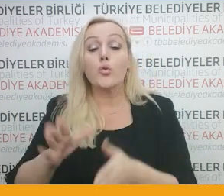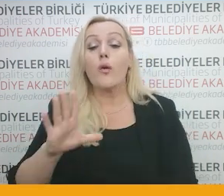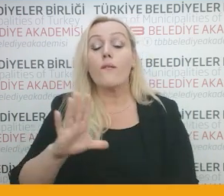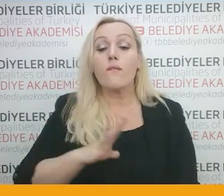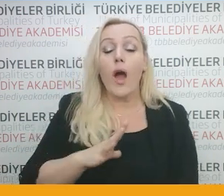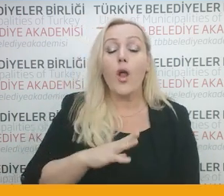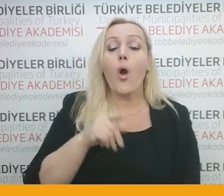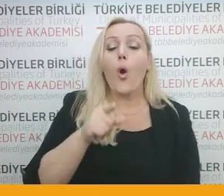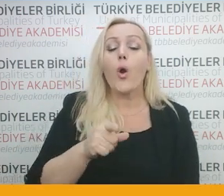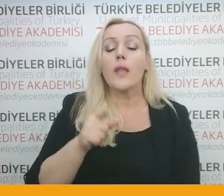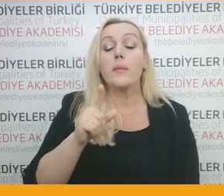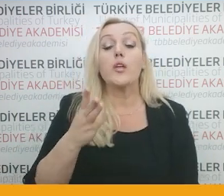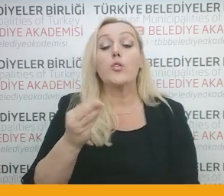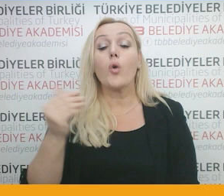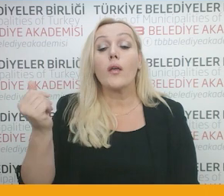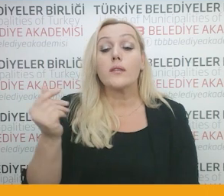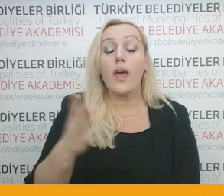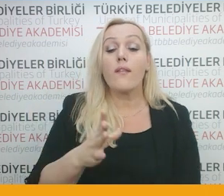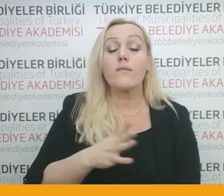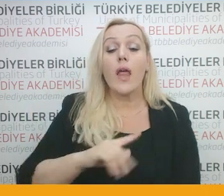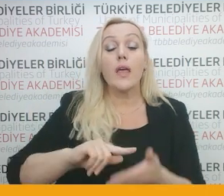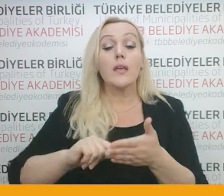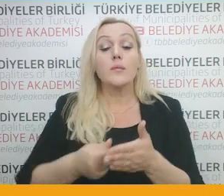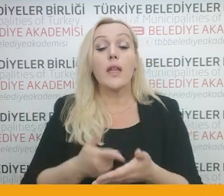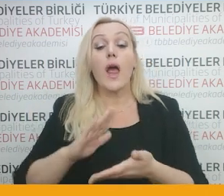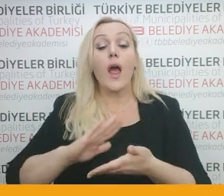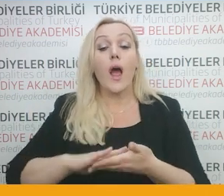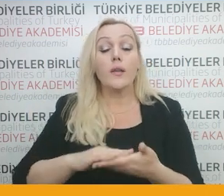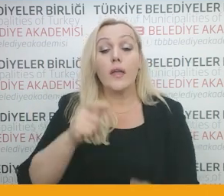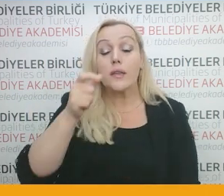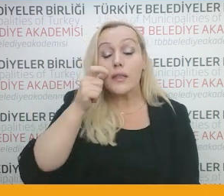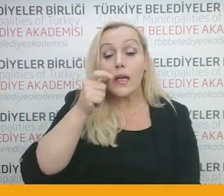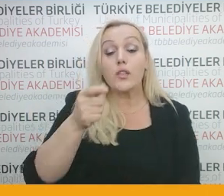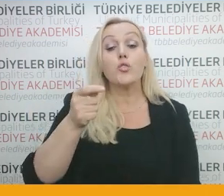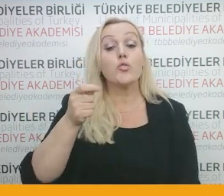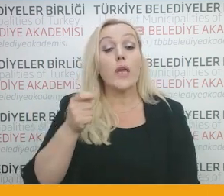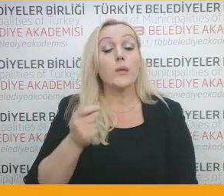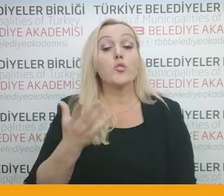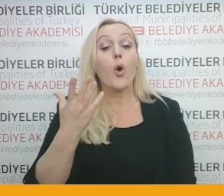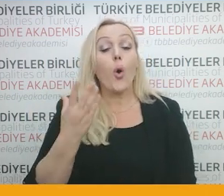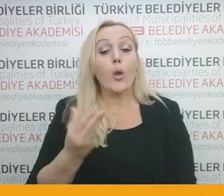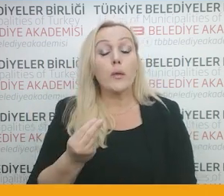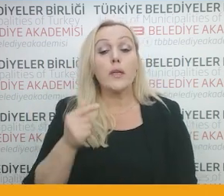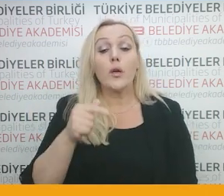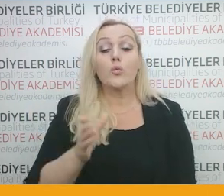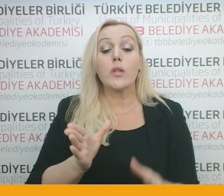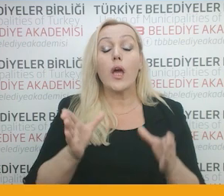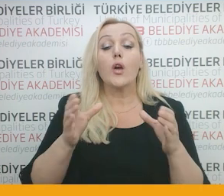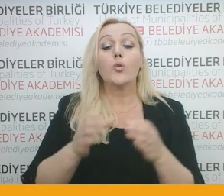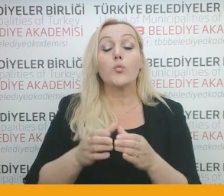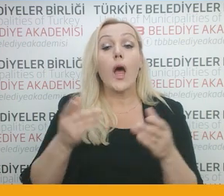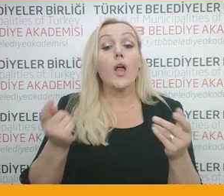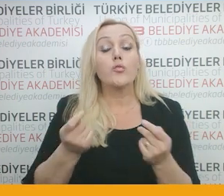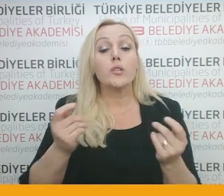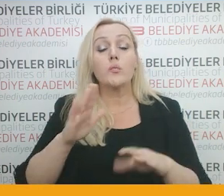var. Ödememeyi imzalayan gören arkadaşlarımızın dikkatini çekmiş olabilir. Burada kurumsal kodlama derken